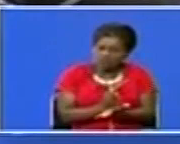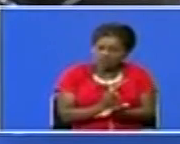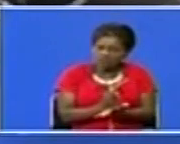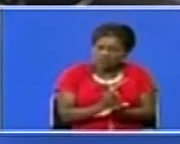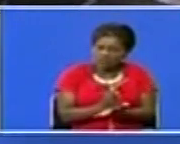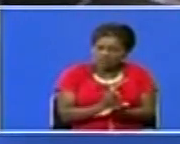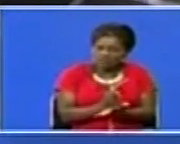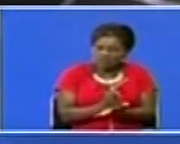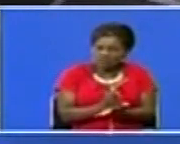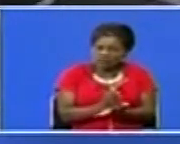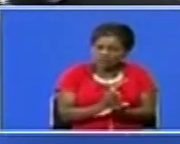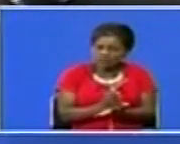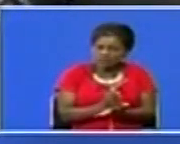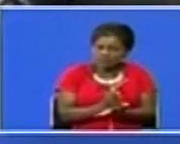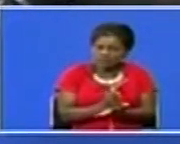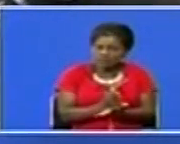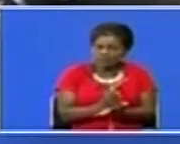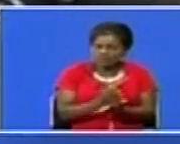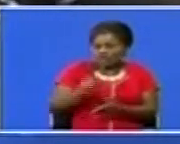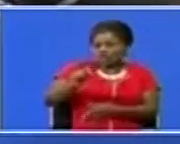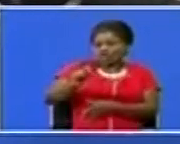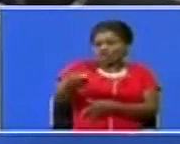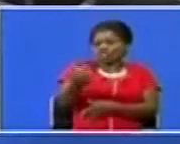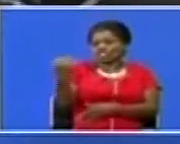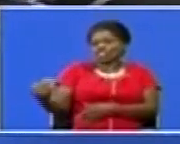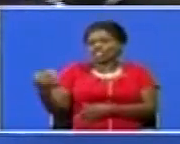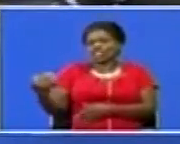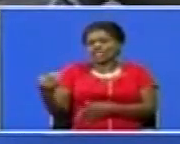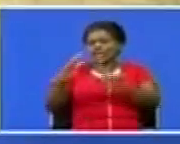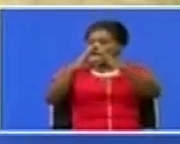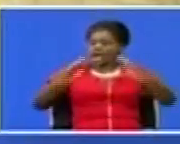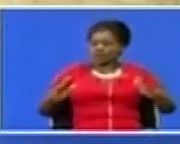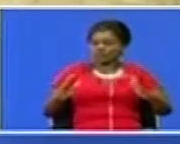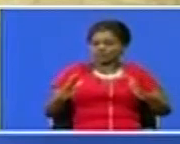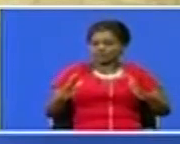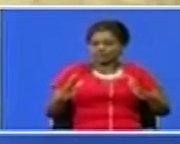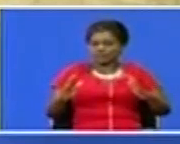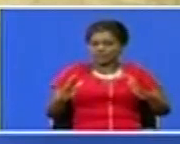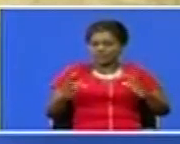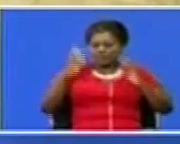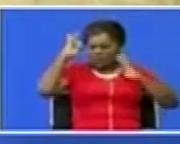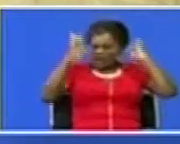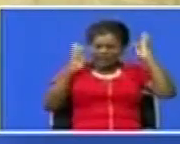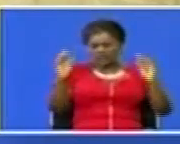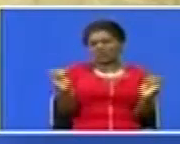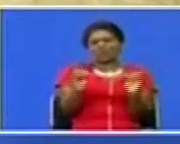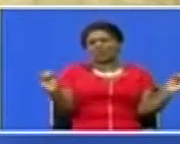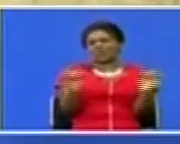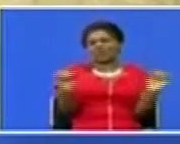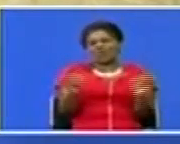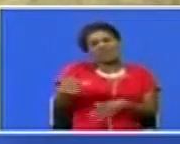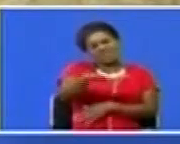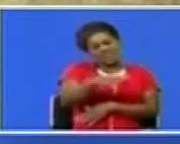walikuwa midterm. Nikafungia kwa nyumba tukakaa mpaka sasa ndio tumetoka. Haikunipatia wasiwasi juu hii